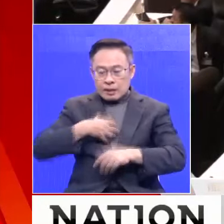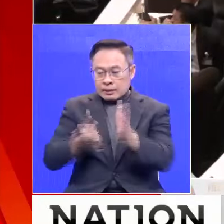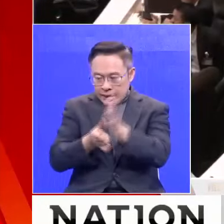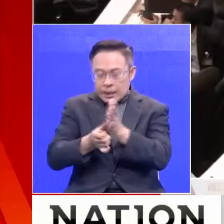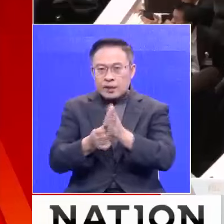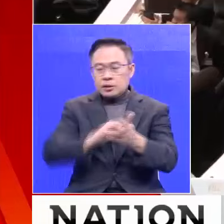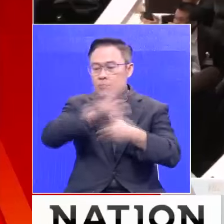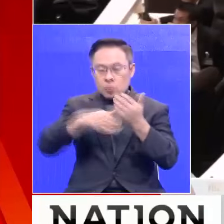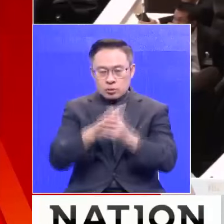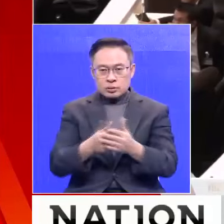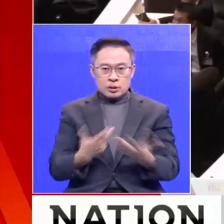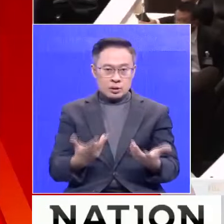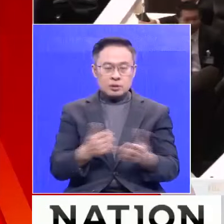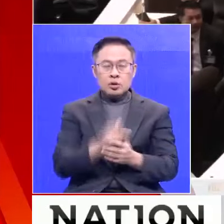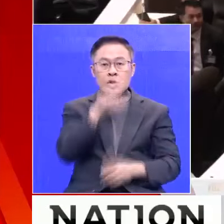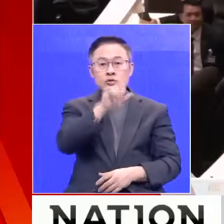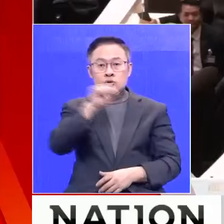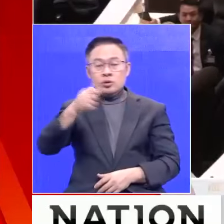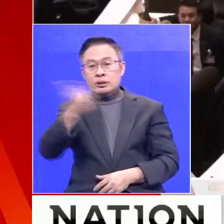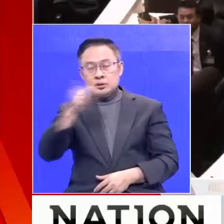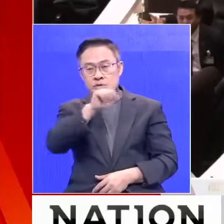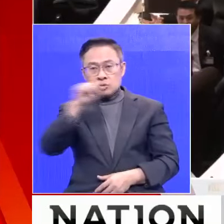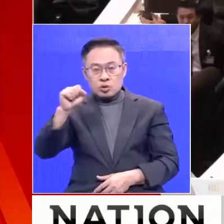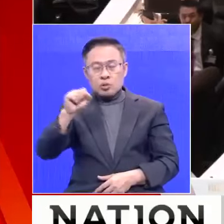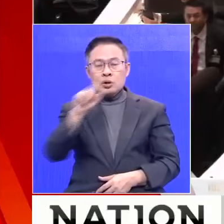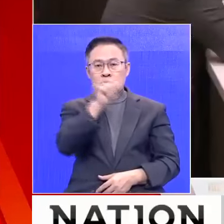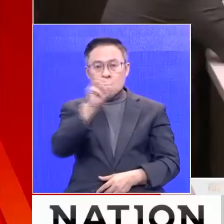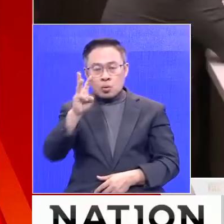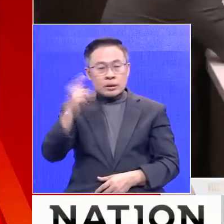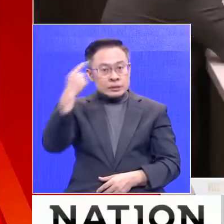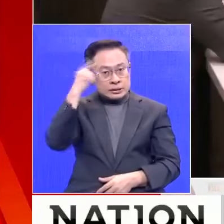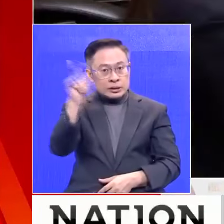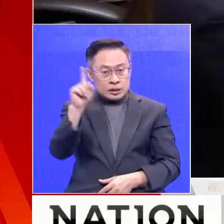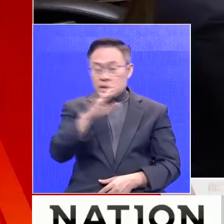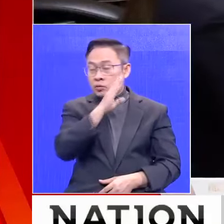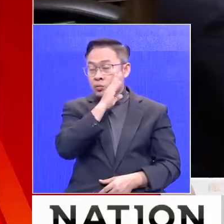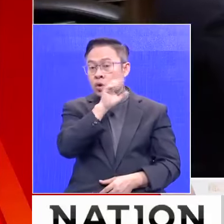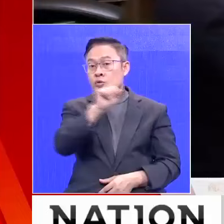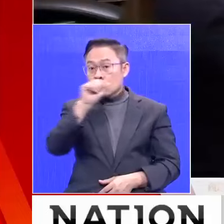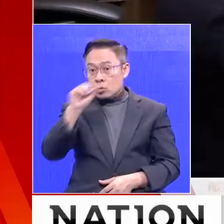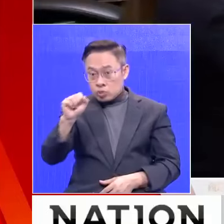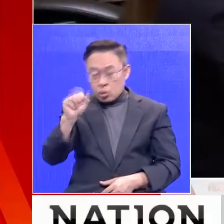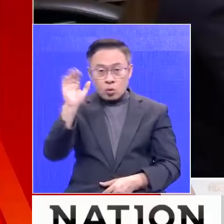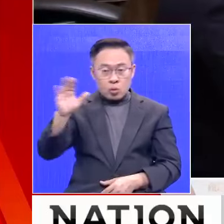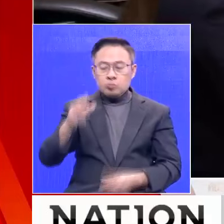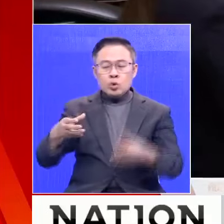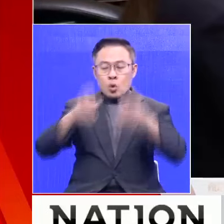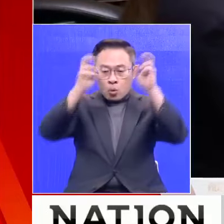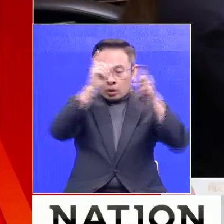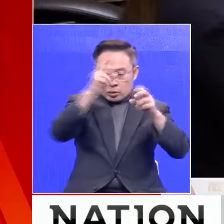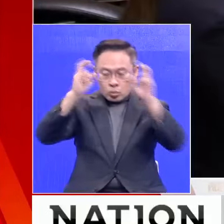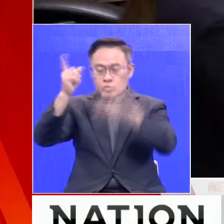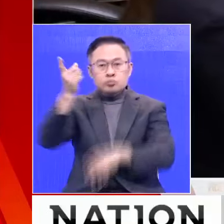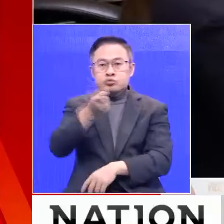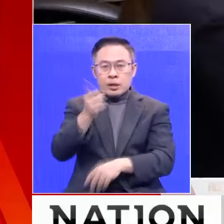คือคุณไอติมก็บอกว่ามันต้องร่วมกันนะทั้งสสสว ใช่ แต่ทีนี้สสบางพรรคเขาก็มีจุดยืนในอีกแบบนึง ชัดเจนด้วย การที่บอกว่า